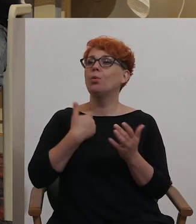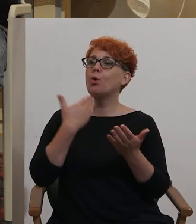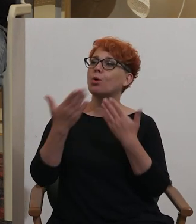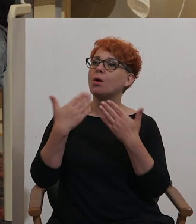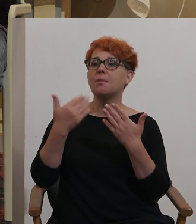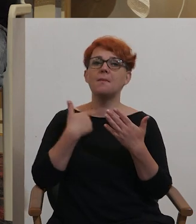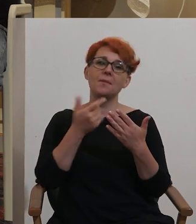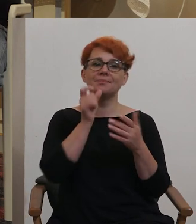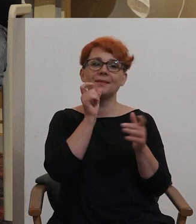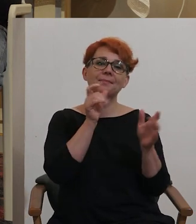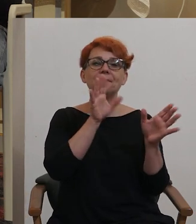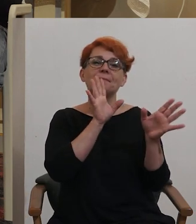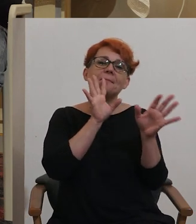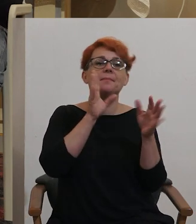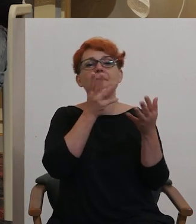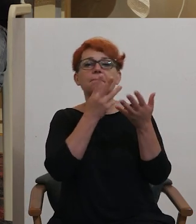albo mówiło się między wierszami.